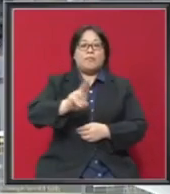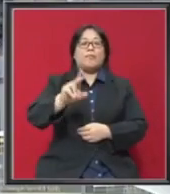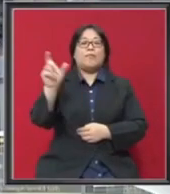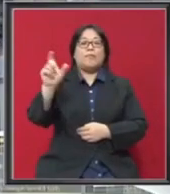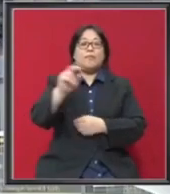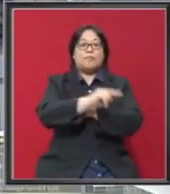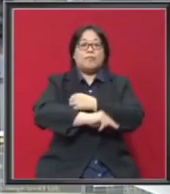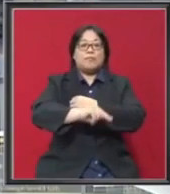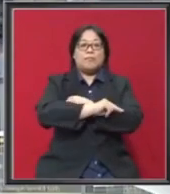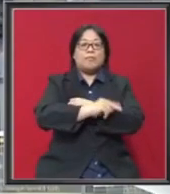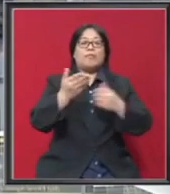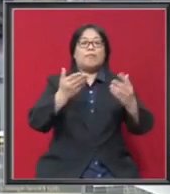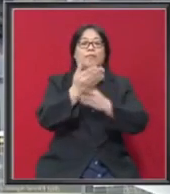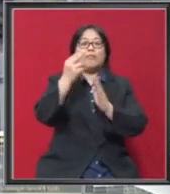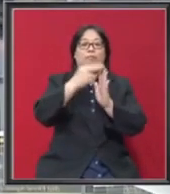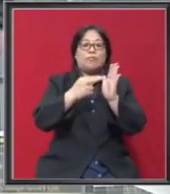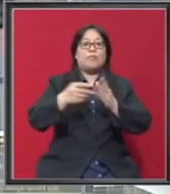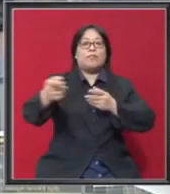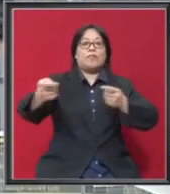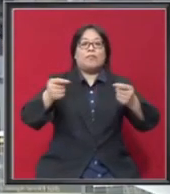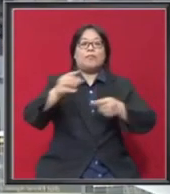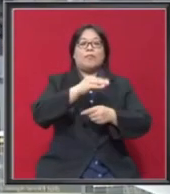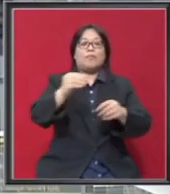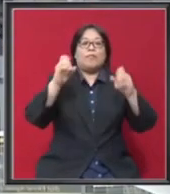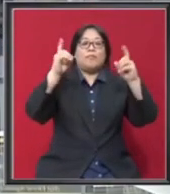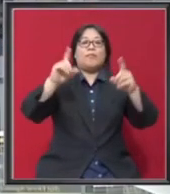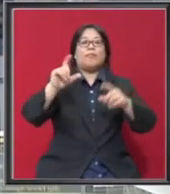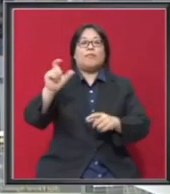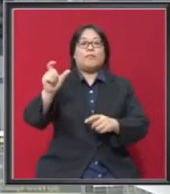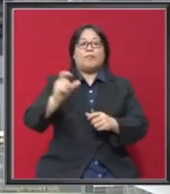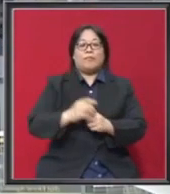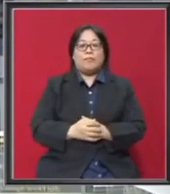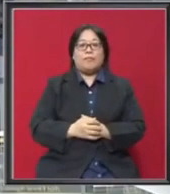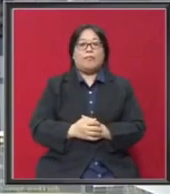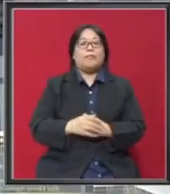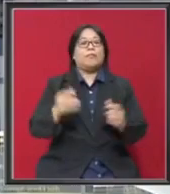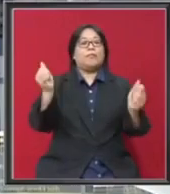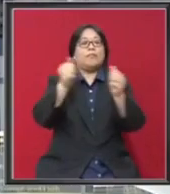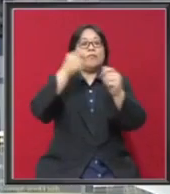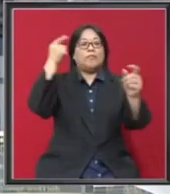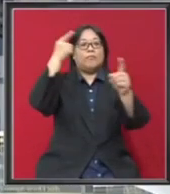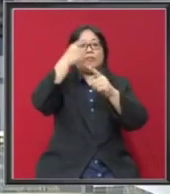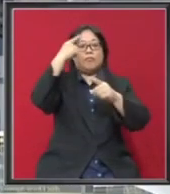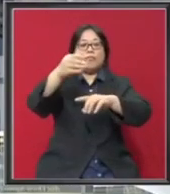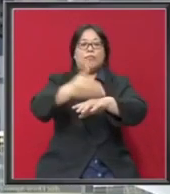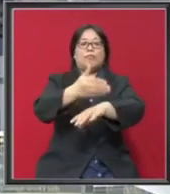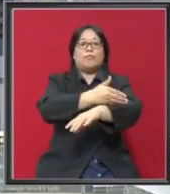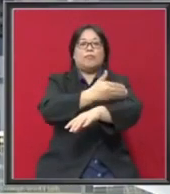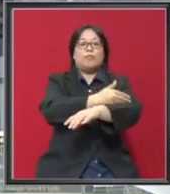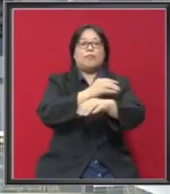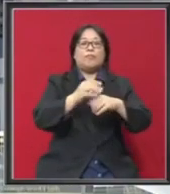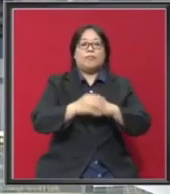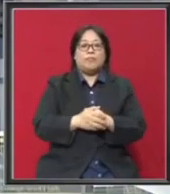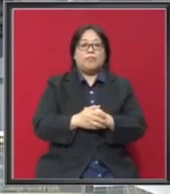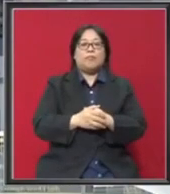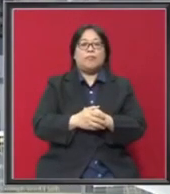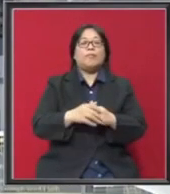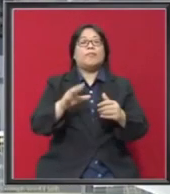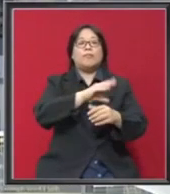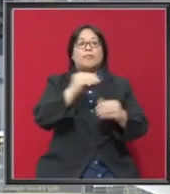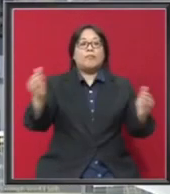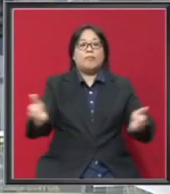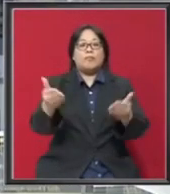Negeri berkenaan perundangan the takbiran dan pendidikan Islam dengan tujuan untuk memperbaiki menyamakan atau